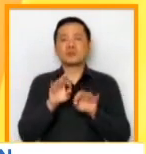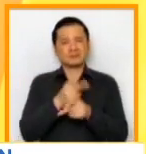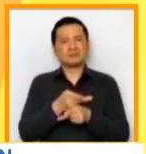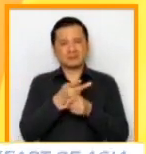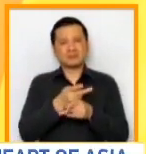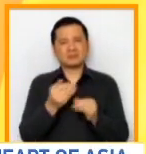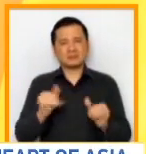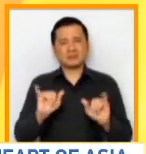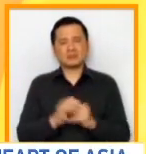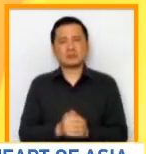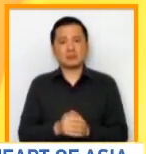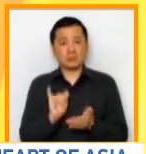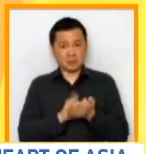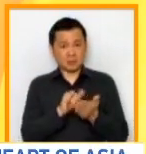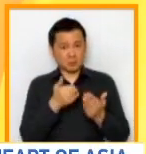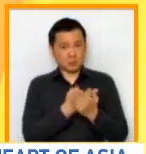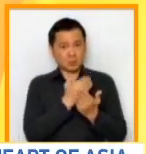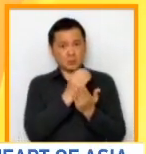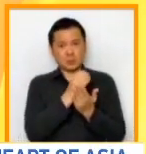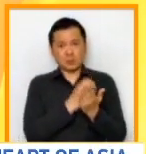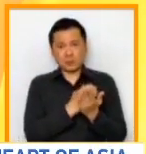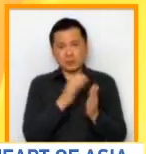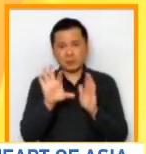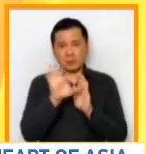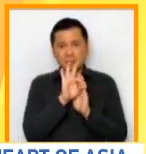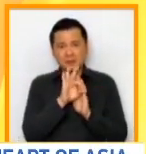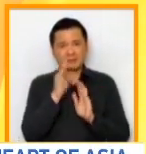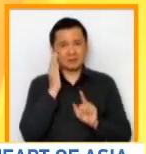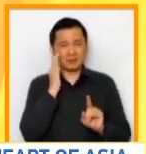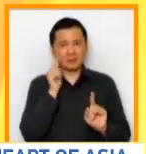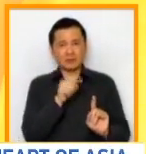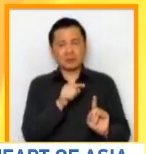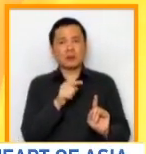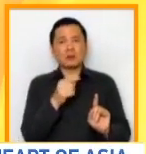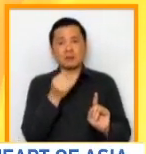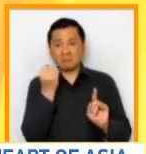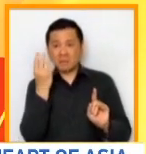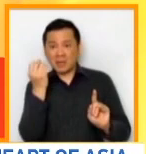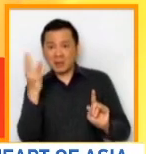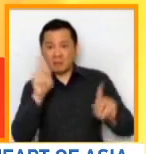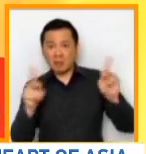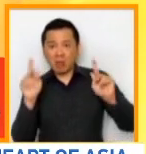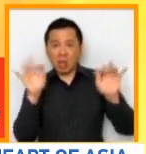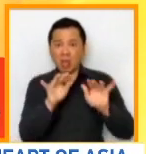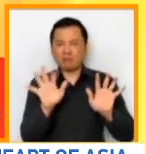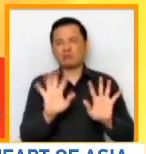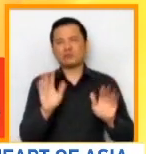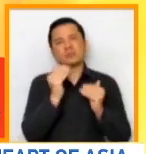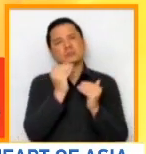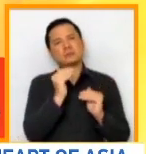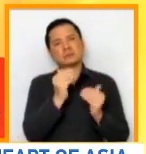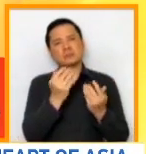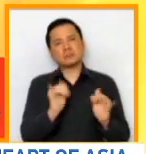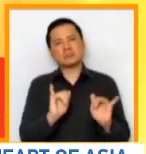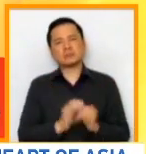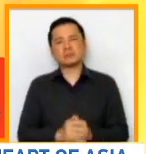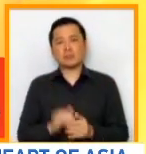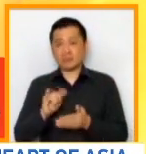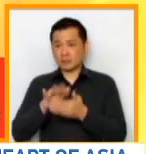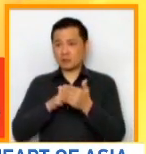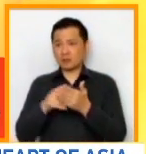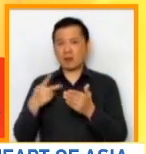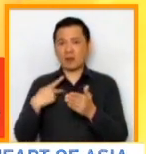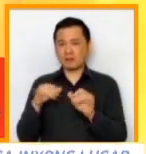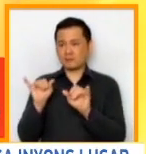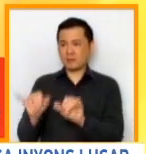napiling bagong kurso, hindi naman, alam mo yun, yung maramihan. Nasa relyebo na rin yung schedule yan. At syempre, mga expertise